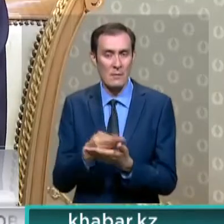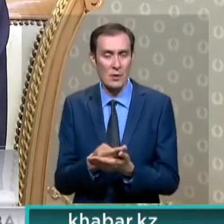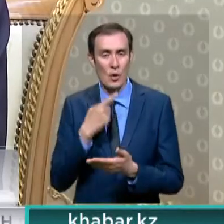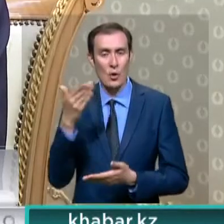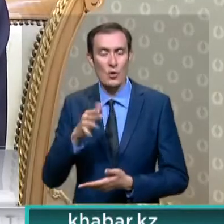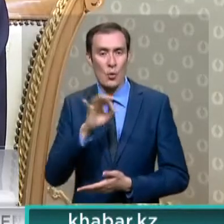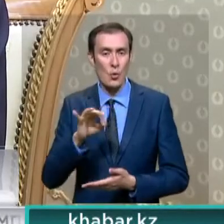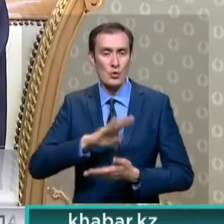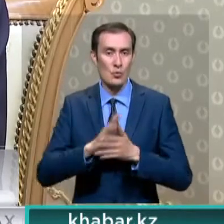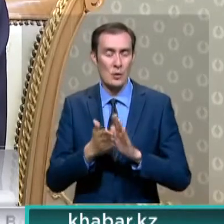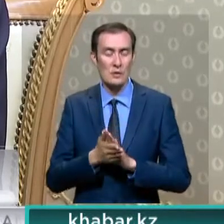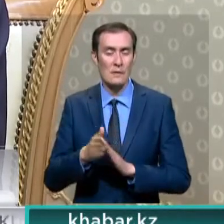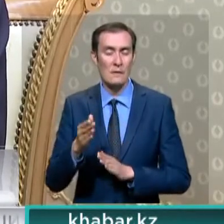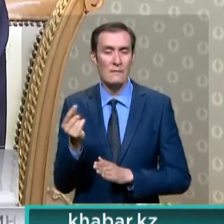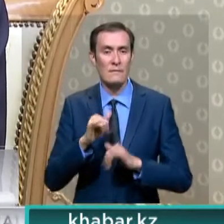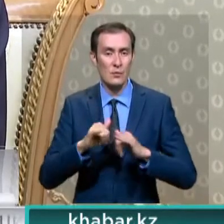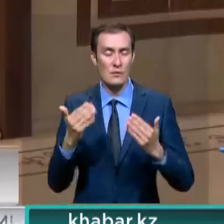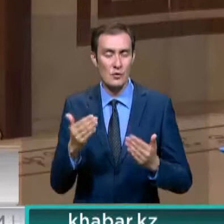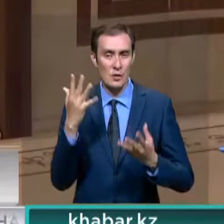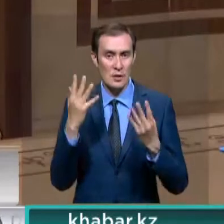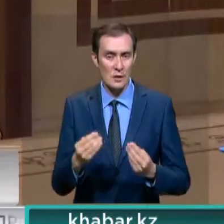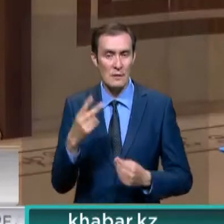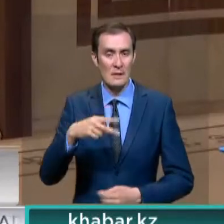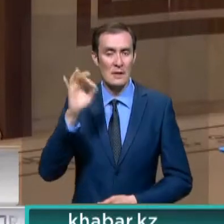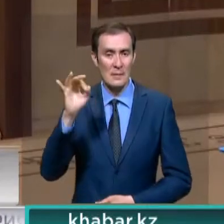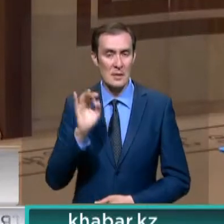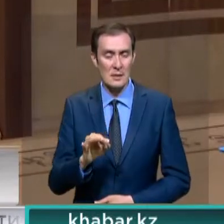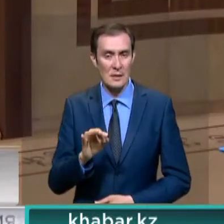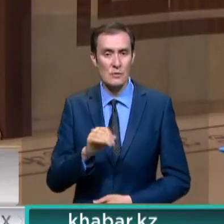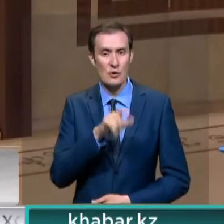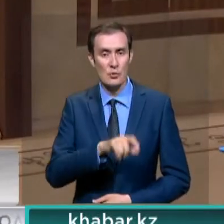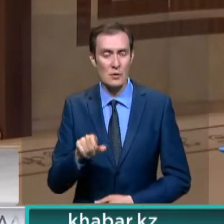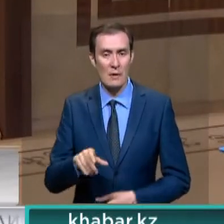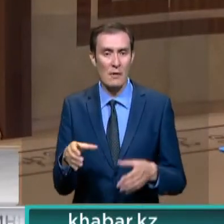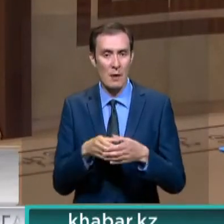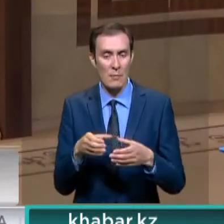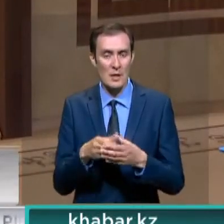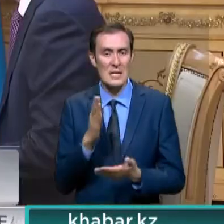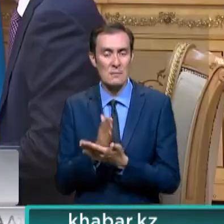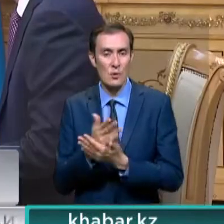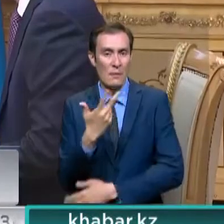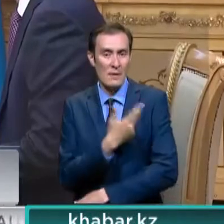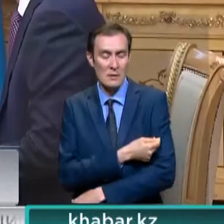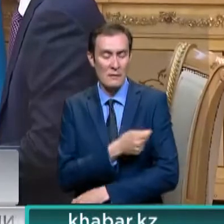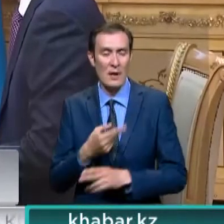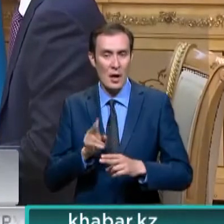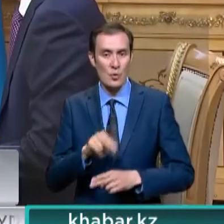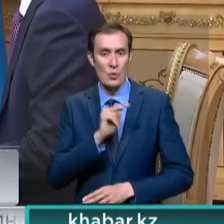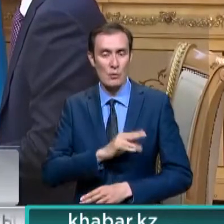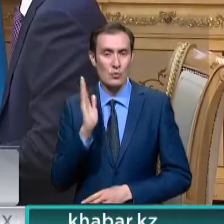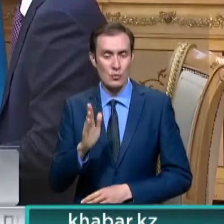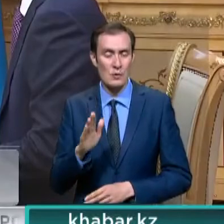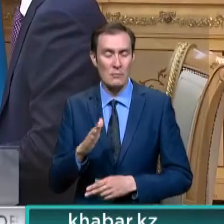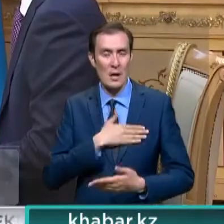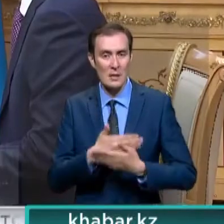о ситуации коронавируса. На сегодняшний день больше 20% сотрудников компании провакцинировано. Эту работу активно будем